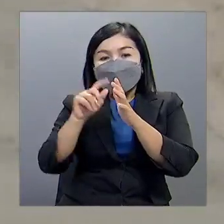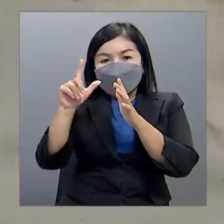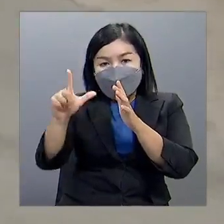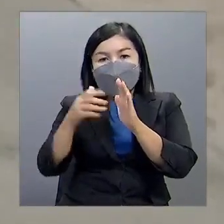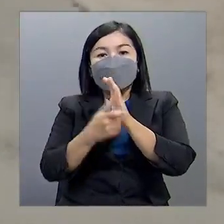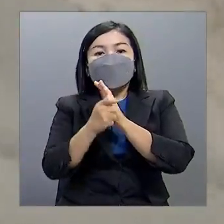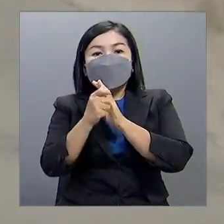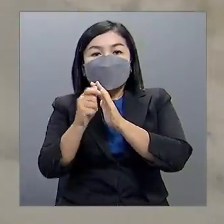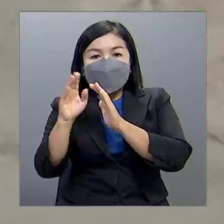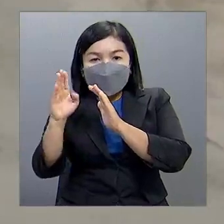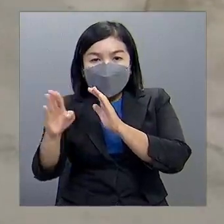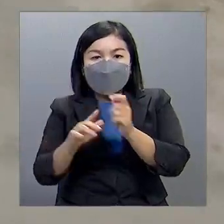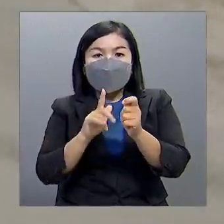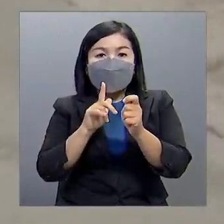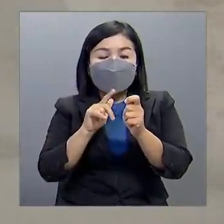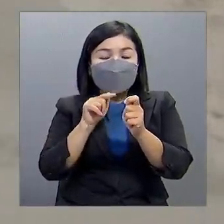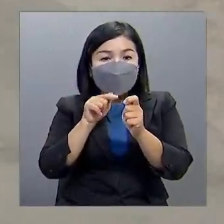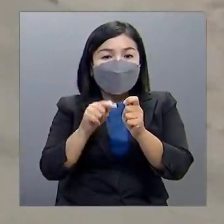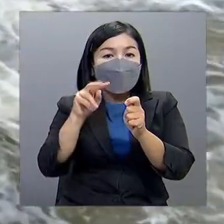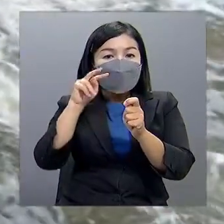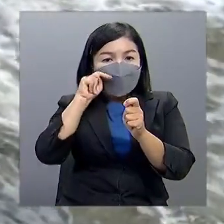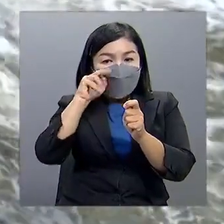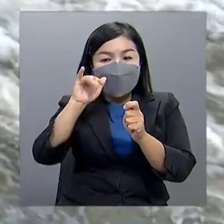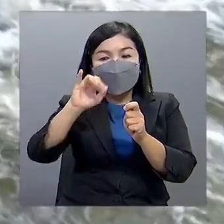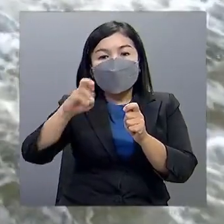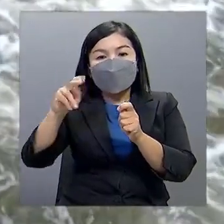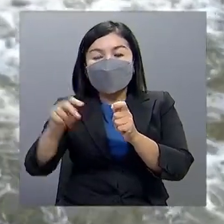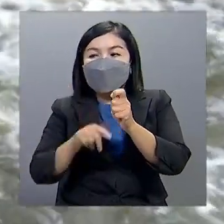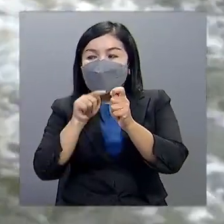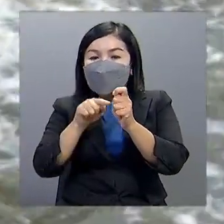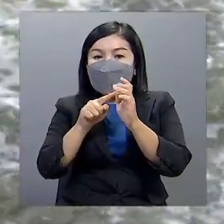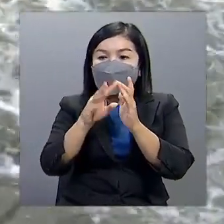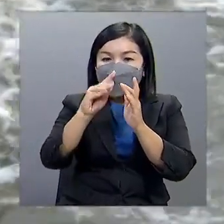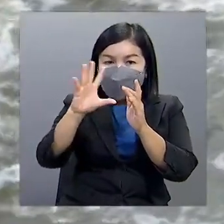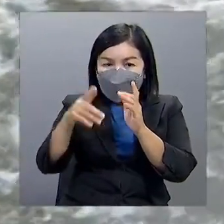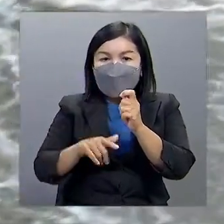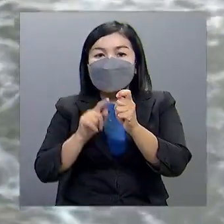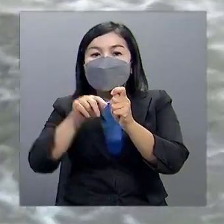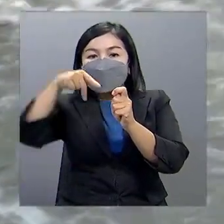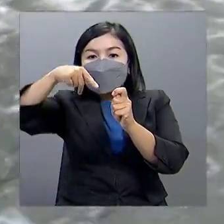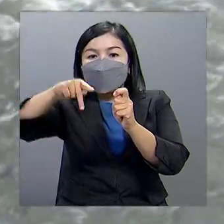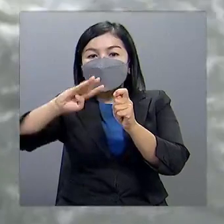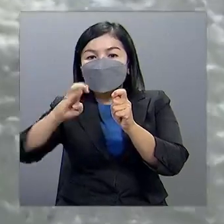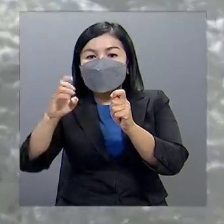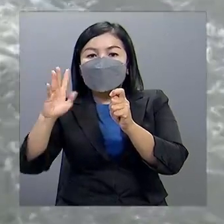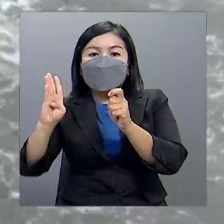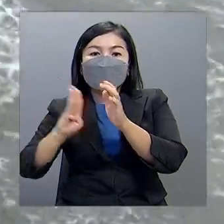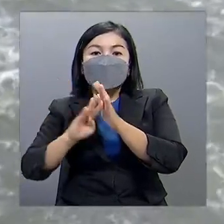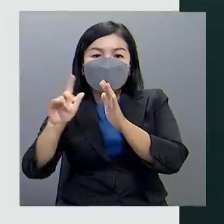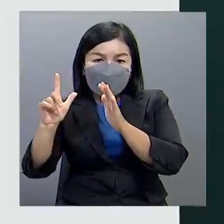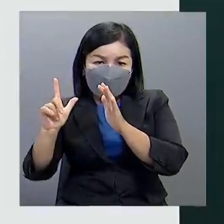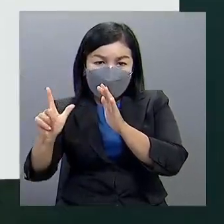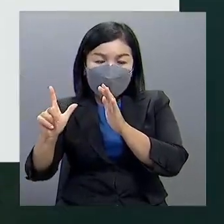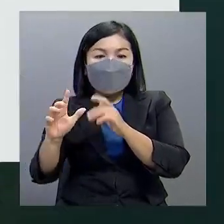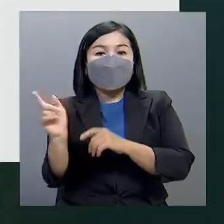โดมใหญ่ที่อำเภอน้ำยืนนาจะหลวยบุณฑริกเด็ดอุดมนาเยียและพิบูลมังสาหารค่ะขณะที่ปพ